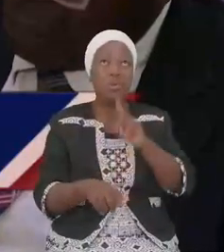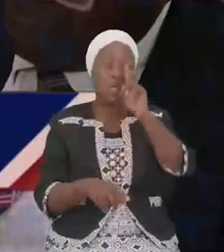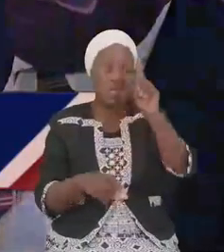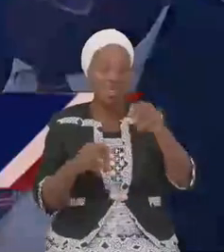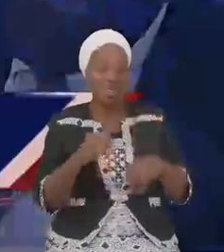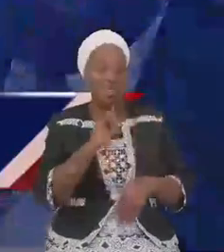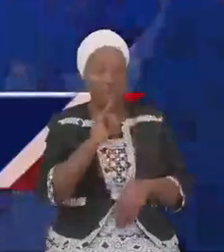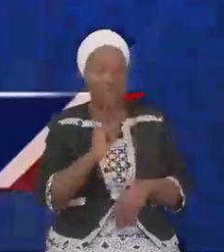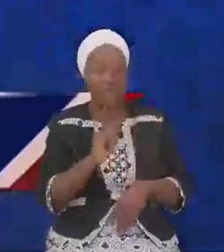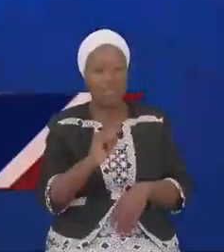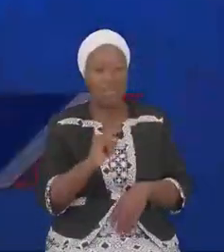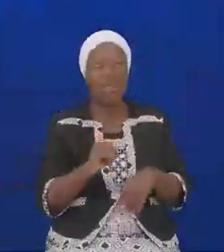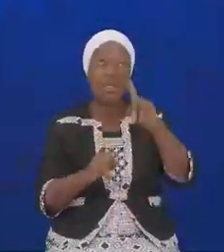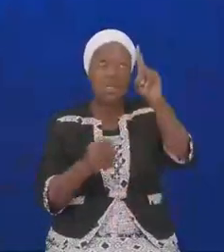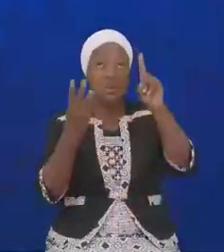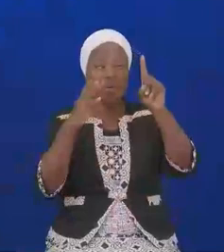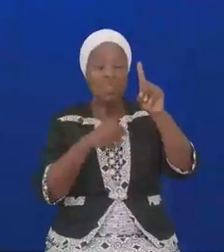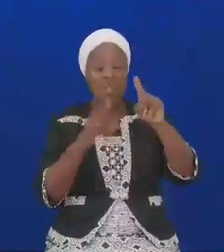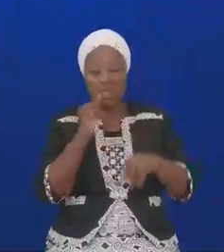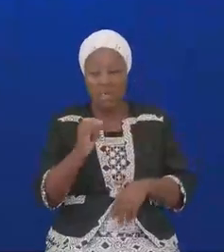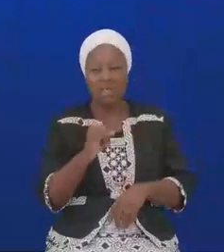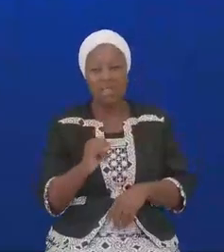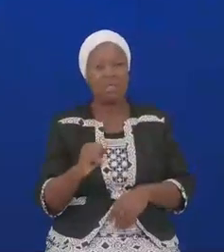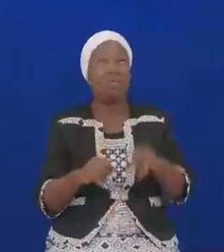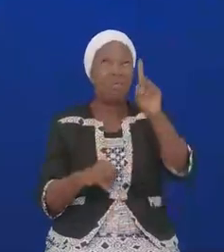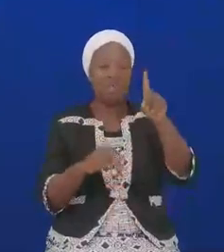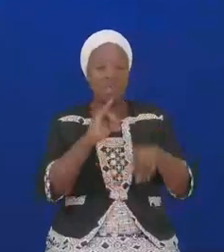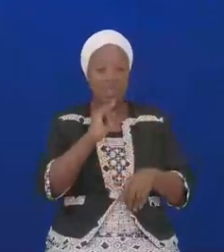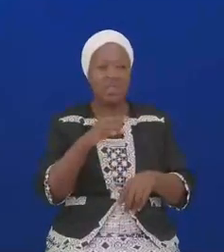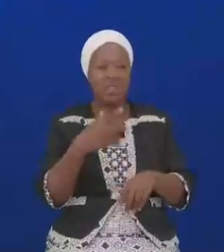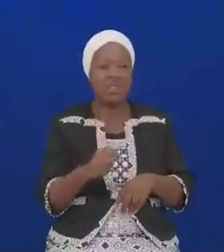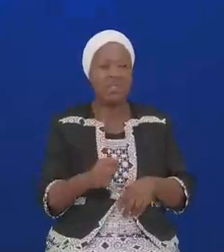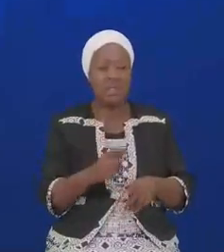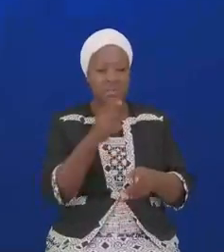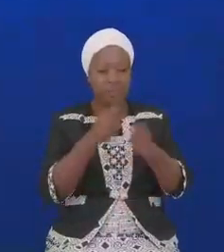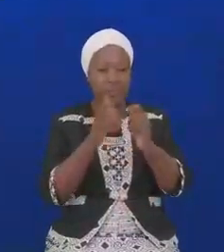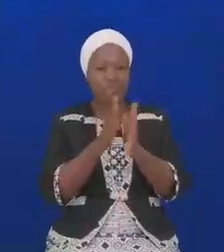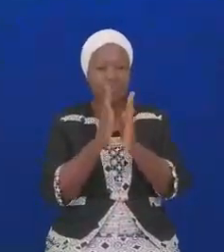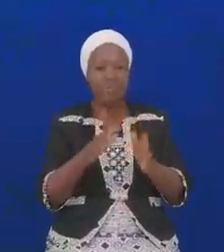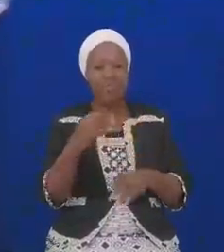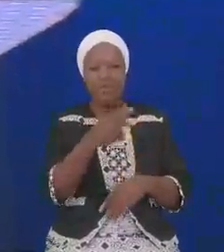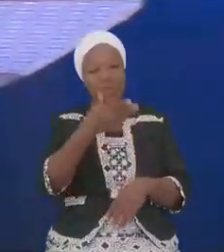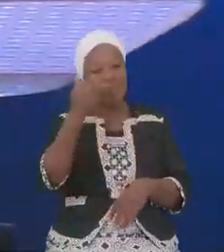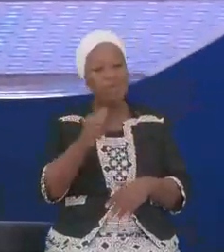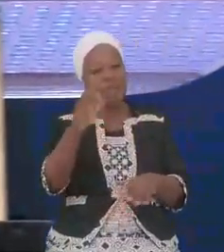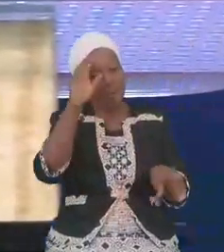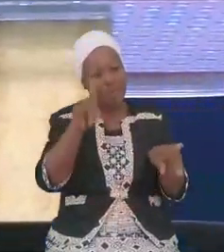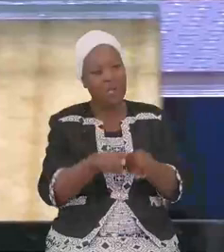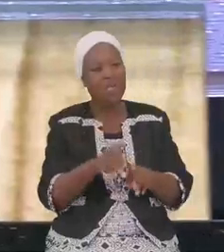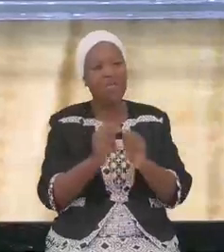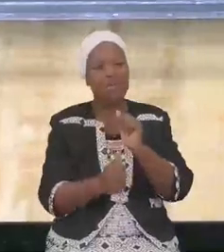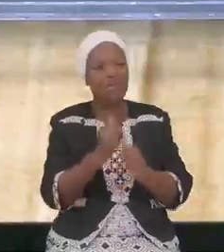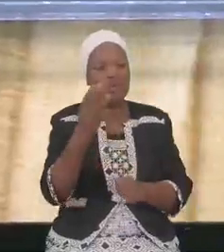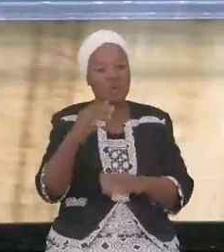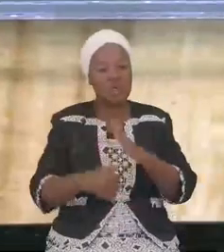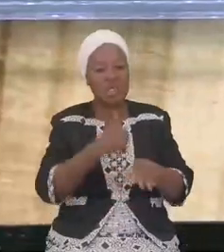Il était, il est, il le sera, il est le médiateur d'une alliance plus excellente qui a